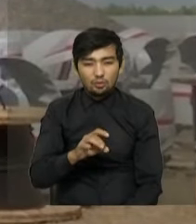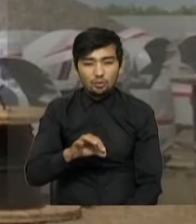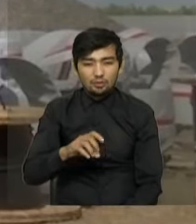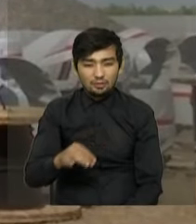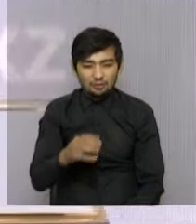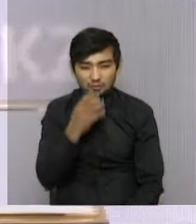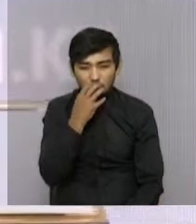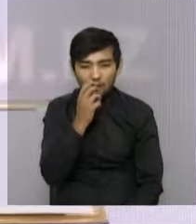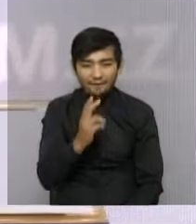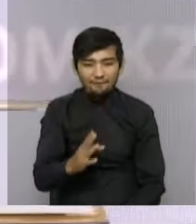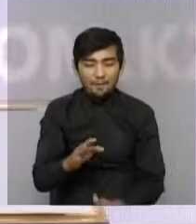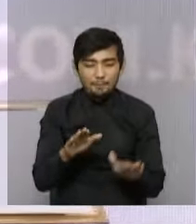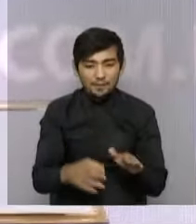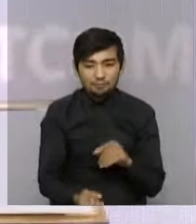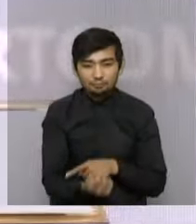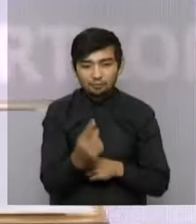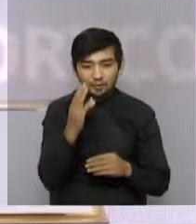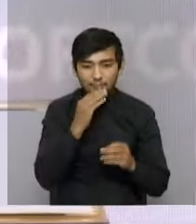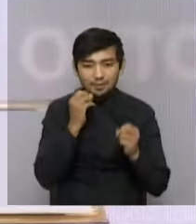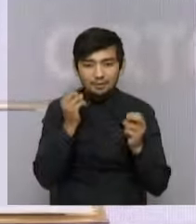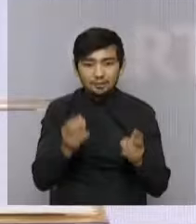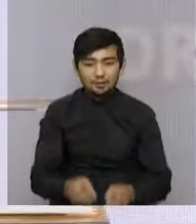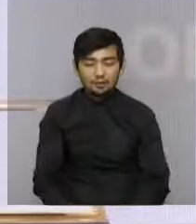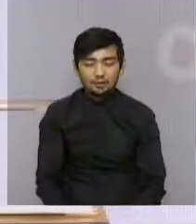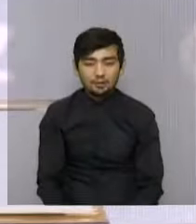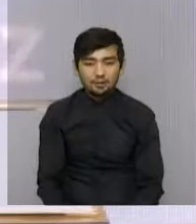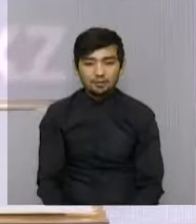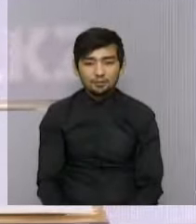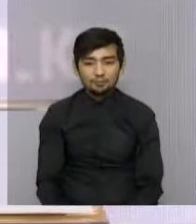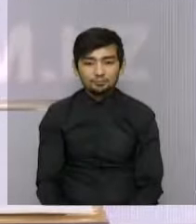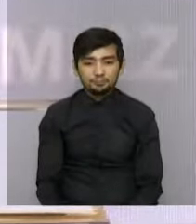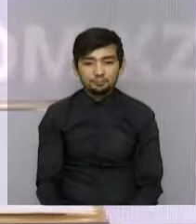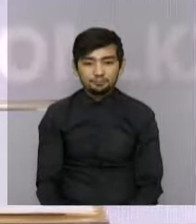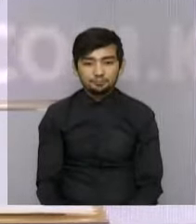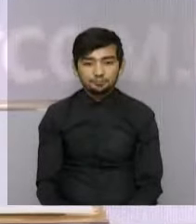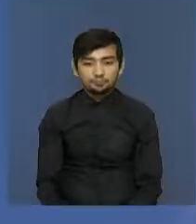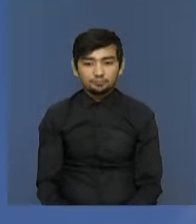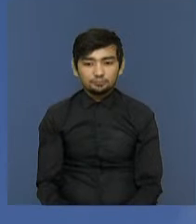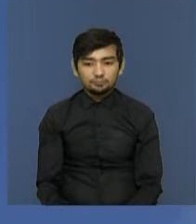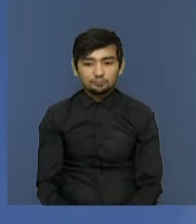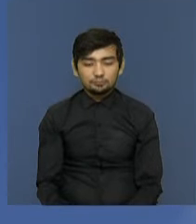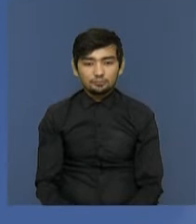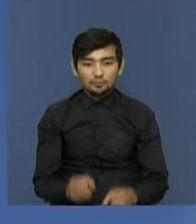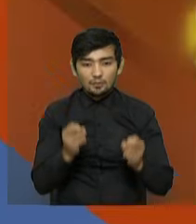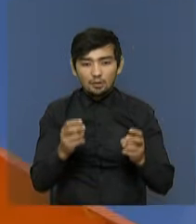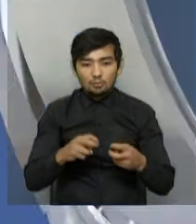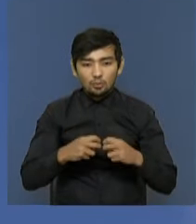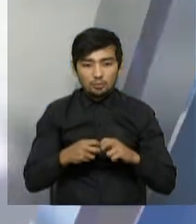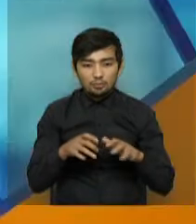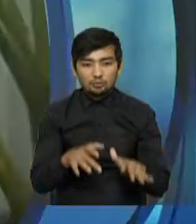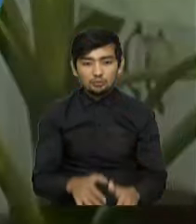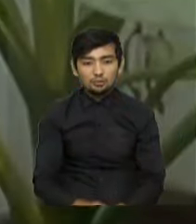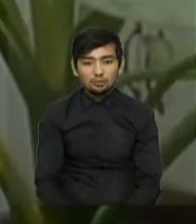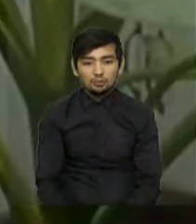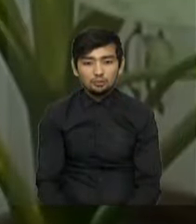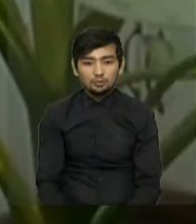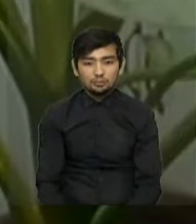в квартирах? В разных предприятиях по-разному. Где там 30 вакансий. Как решают проблемы?